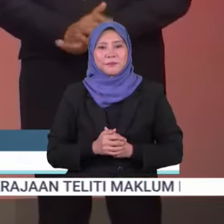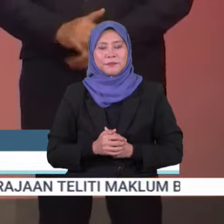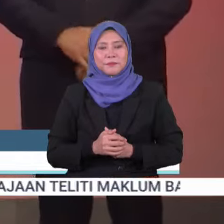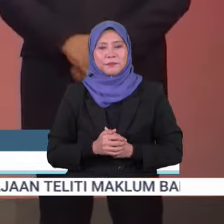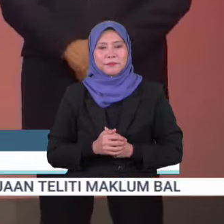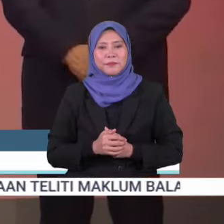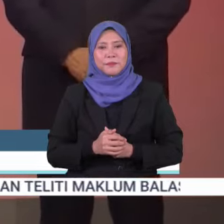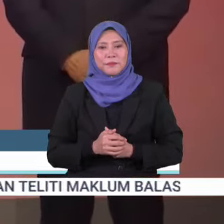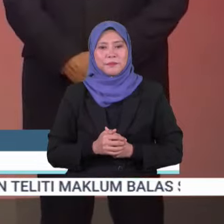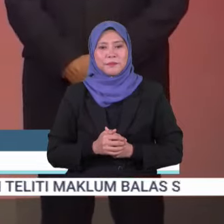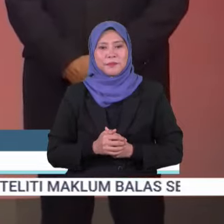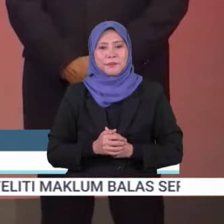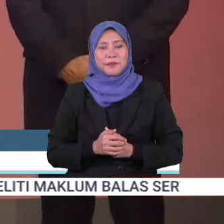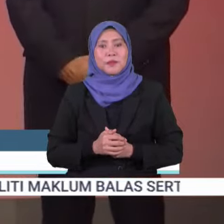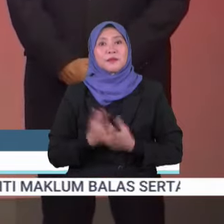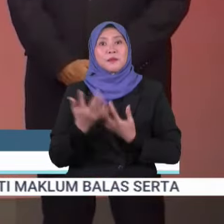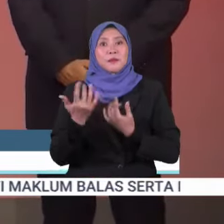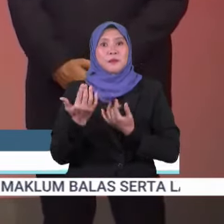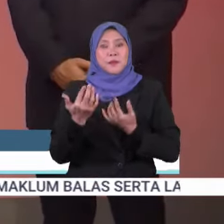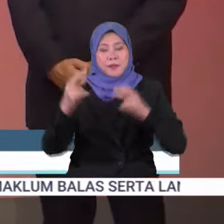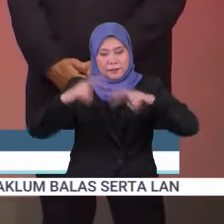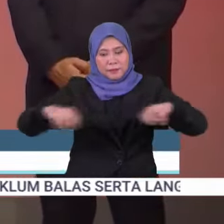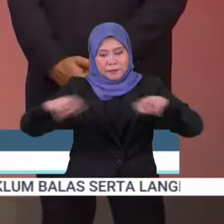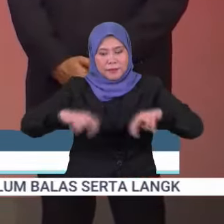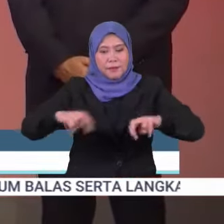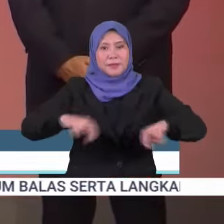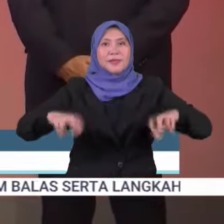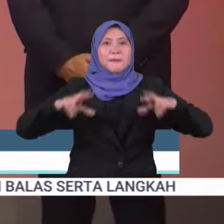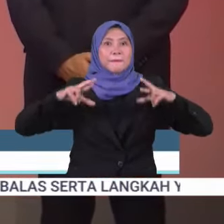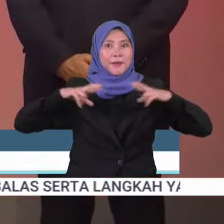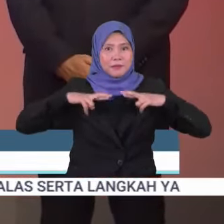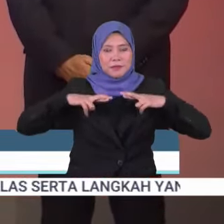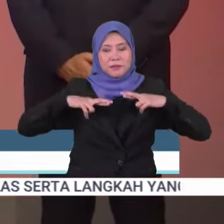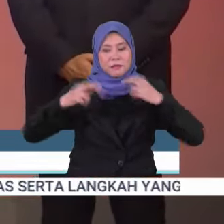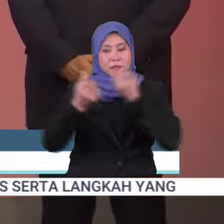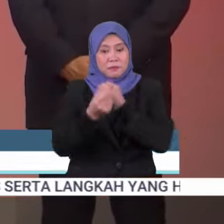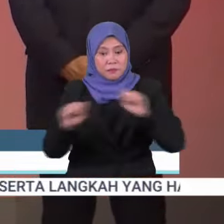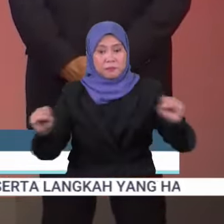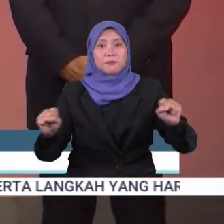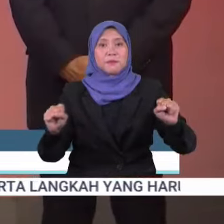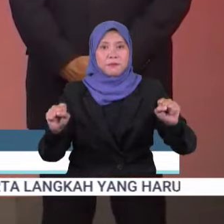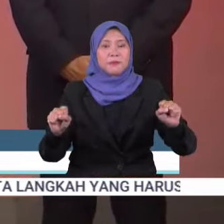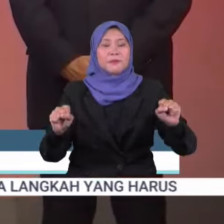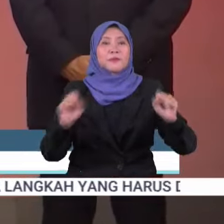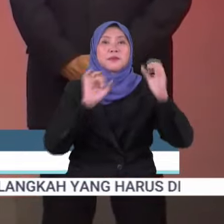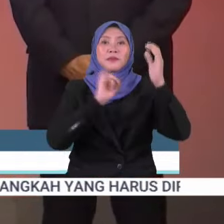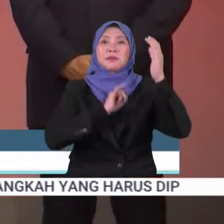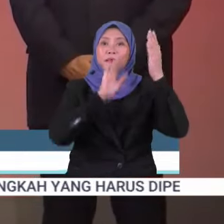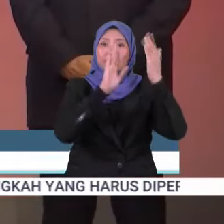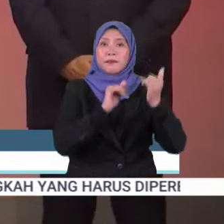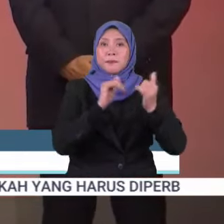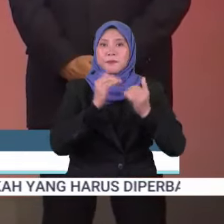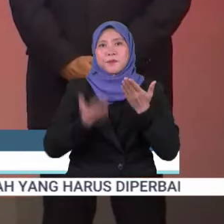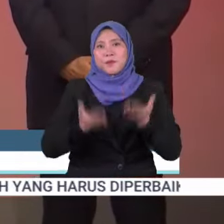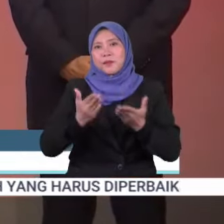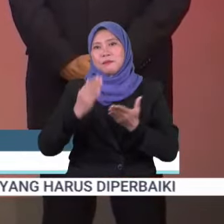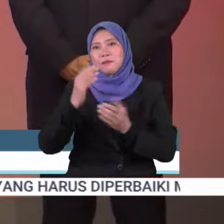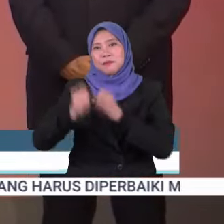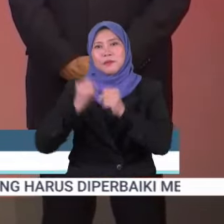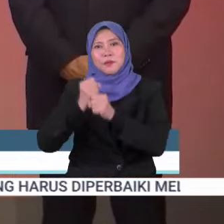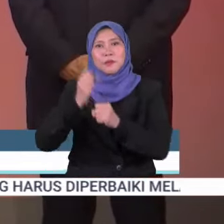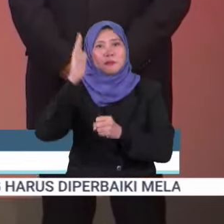mere anara kajian persaraan tu harus disiapkan Saya harap dalam pertengahan tahun